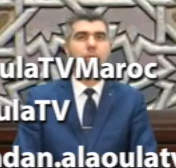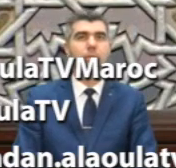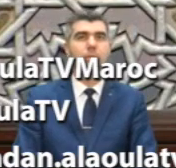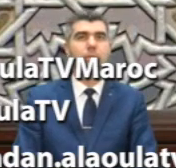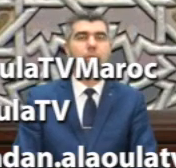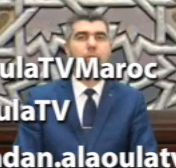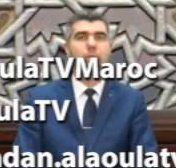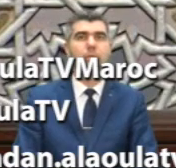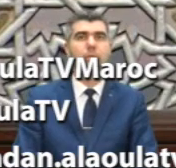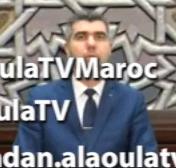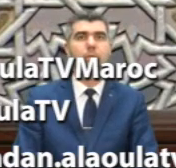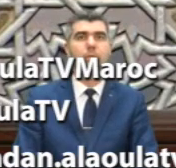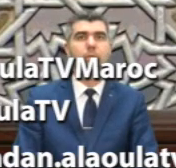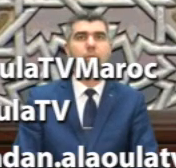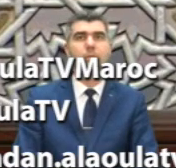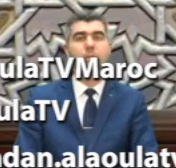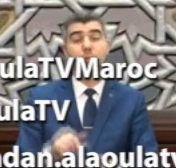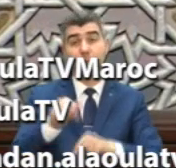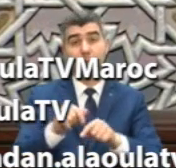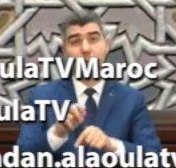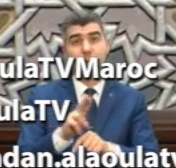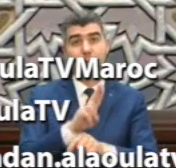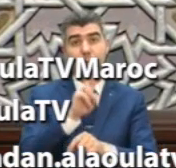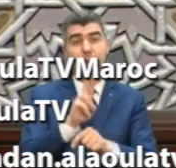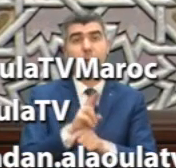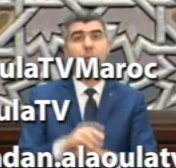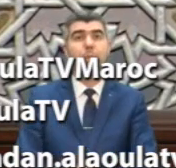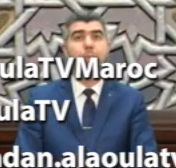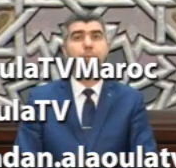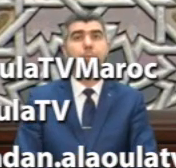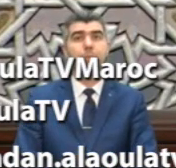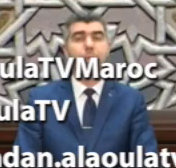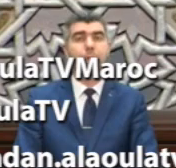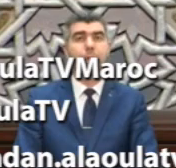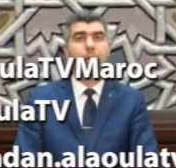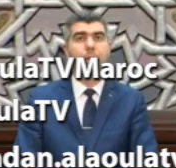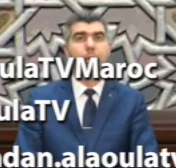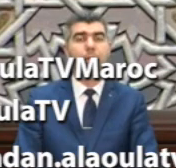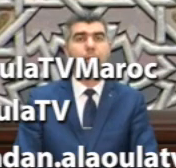شكرا. تفضل كاين شي، تفضل إلا كان نشوفوا واش كاين شي وقت.